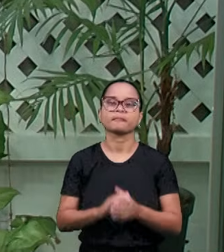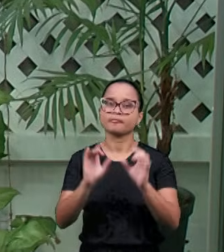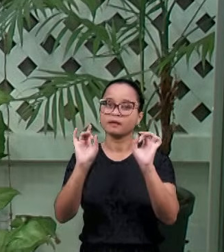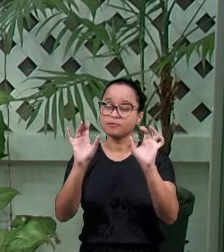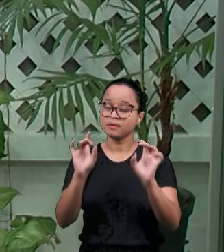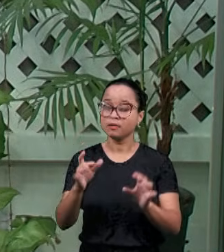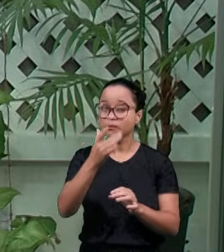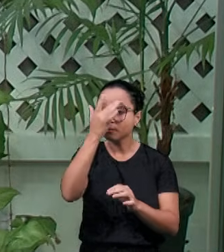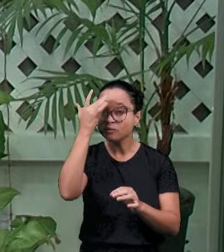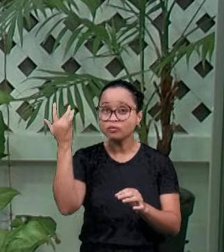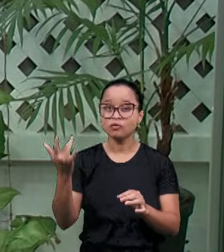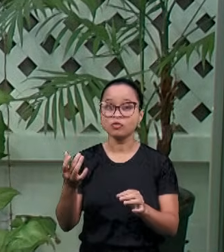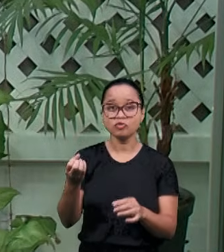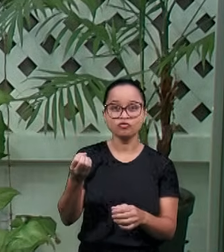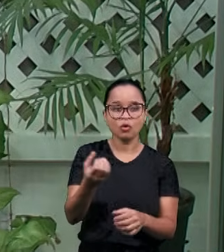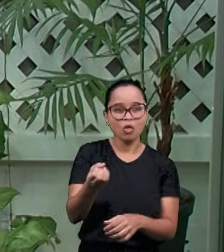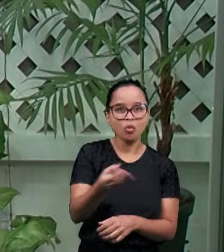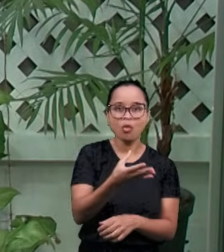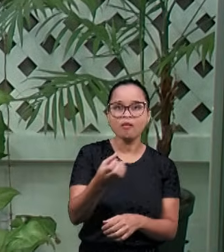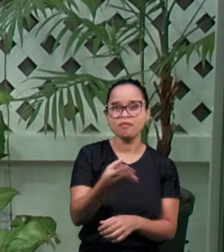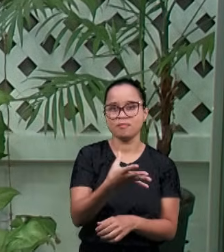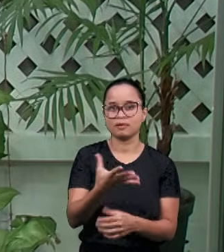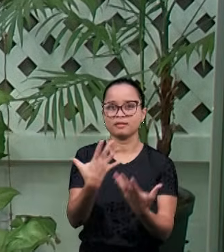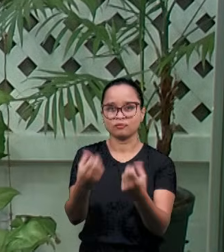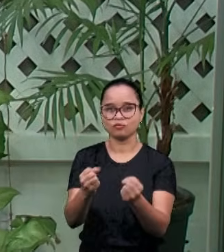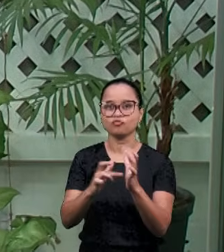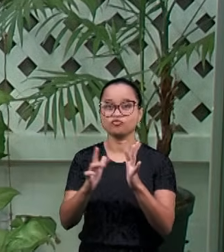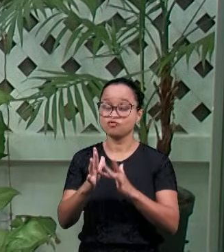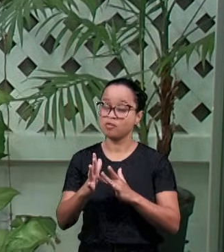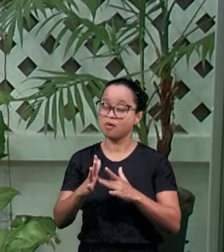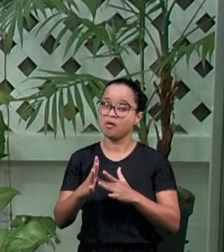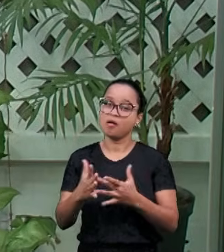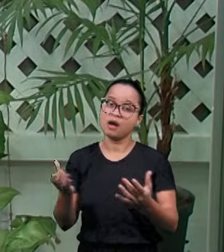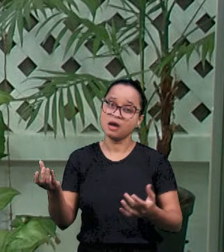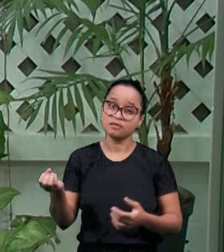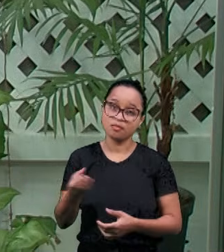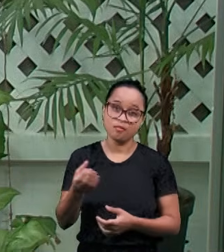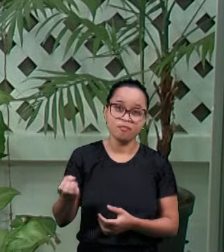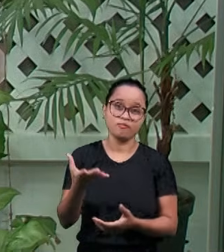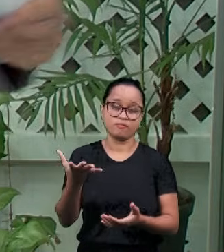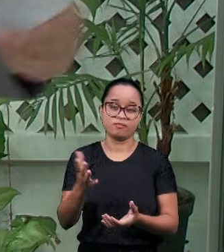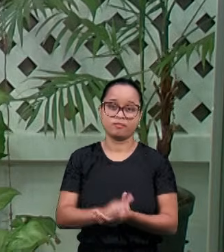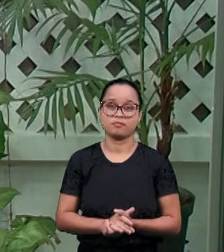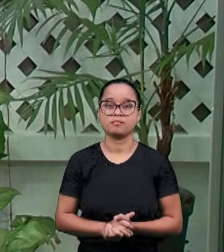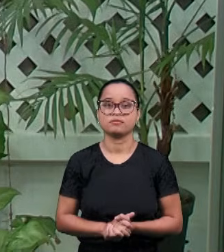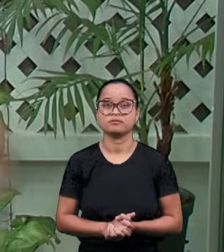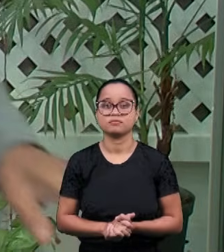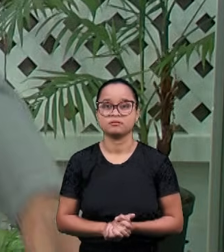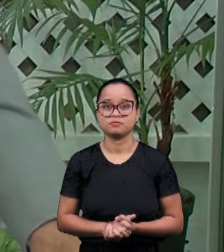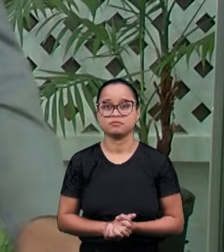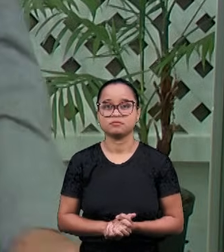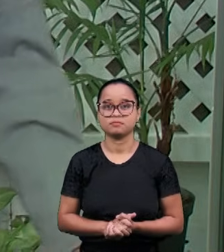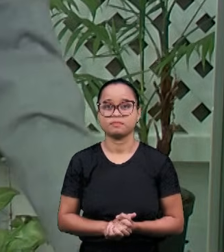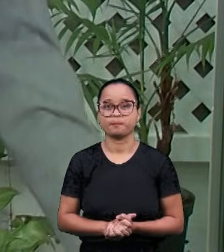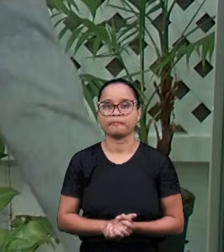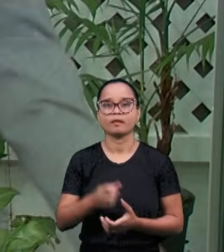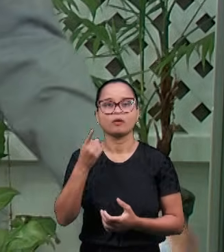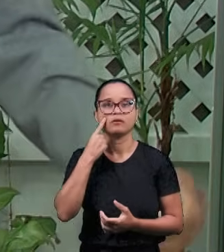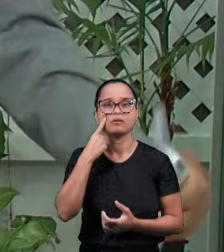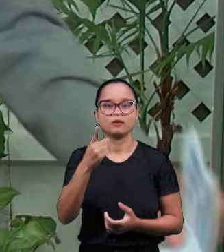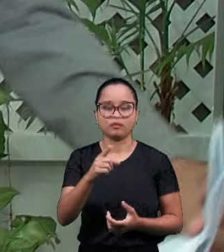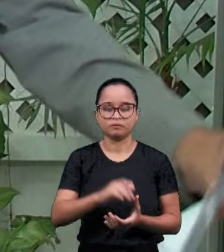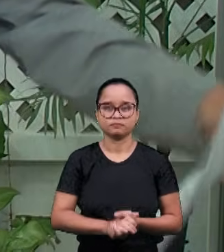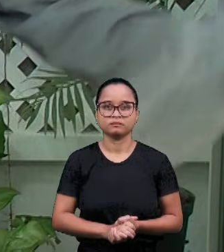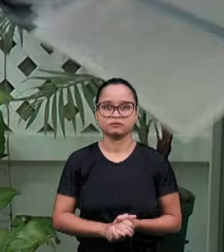nouveaux convertis. Mais il y a un groupe, c'est intéressant. J'ai reçu ici, par exemple, je reçois ici une quantité,